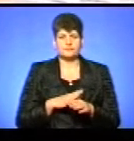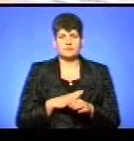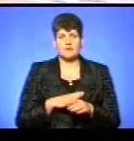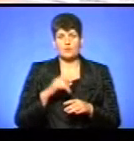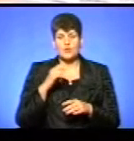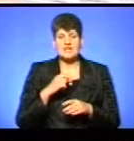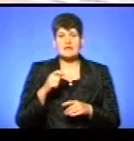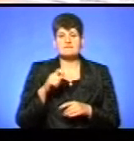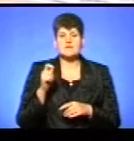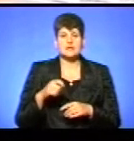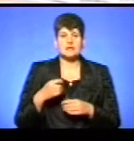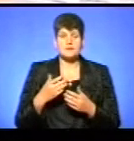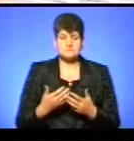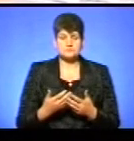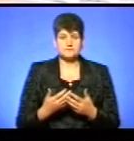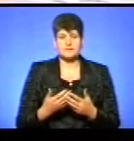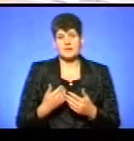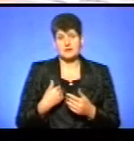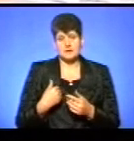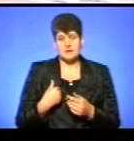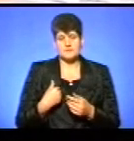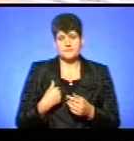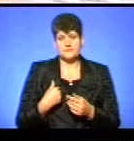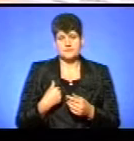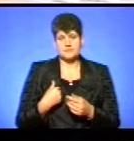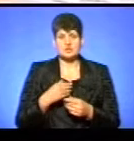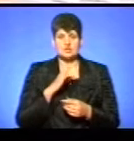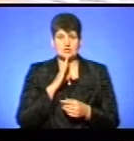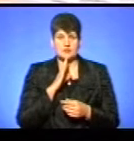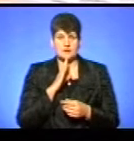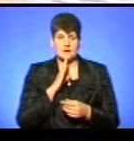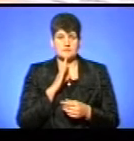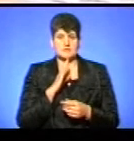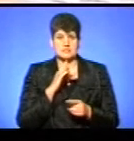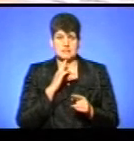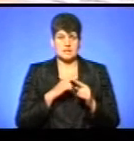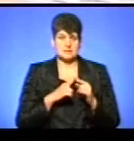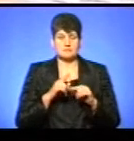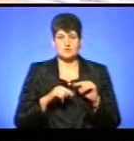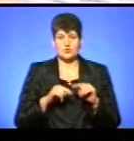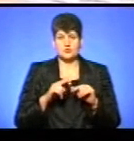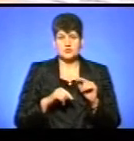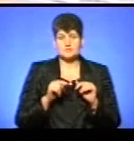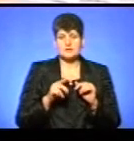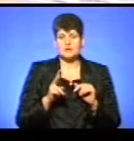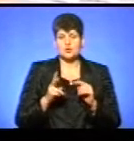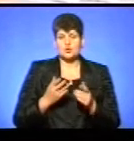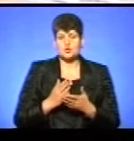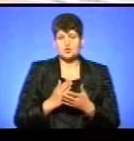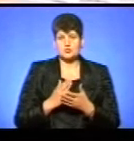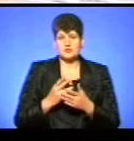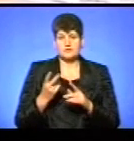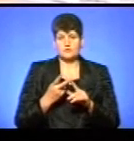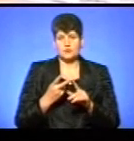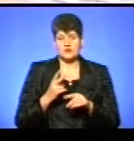війна. От, ми таки, я з жінками, сестрами, з родичами тих, хто служили тоді в другій хвилі,